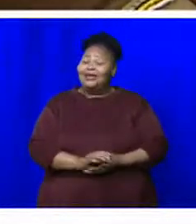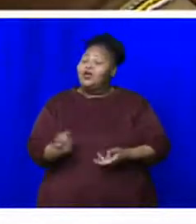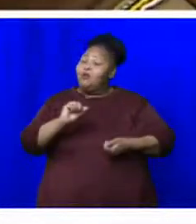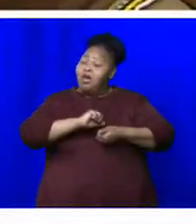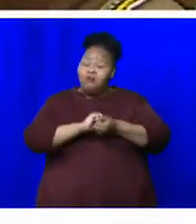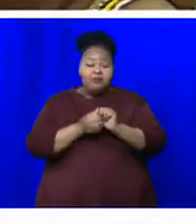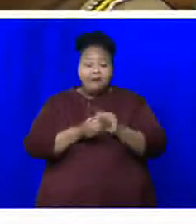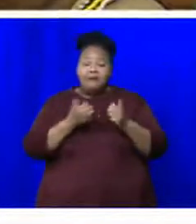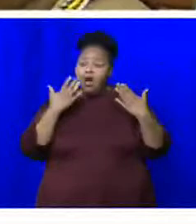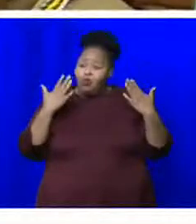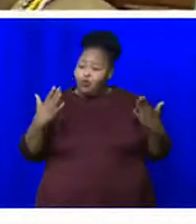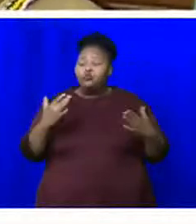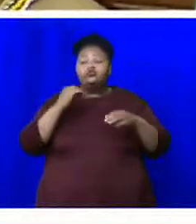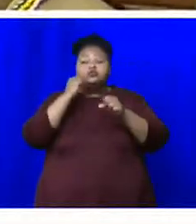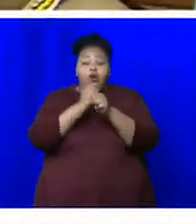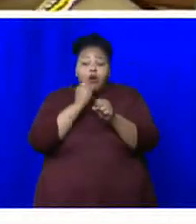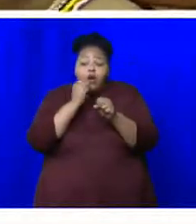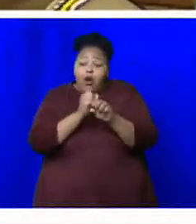cycle.